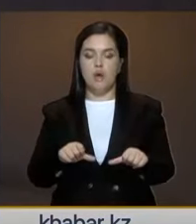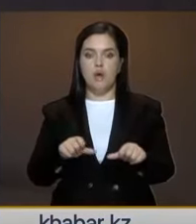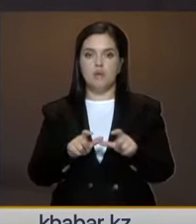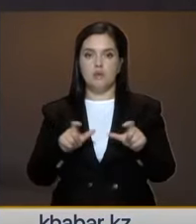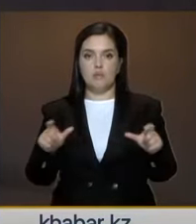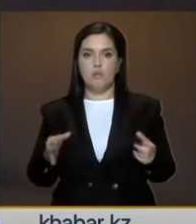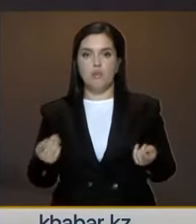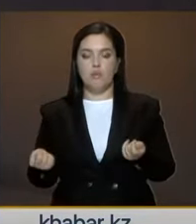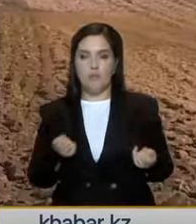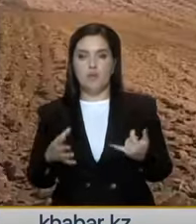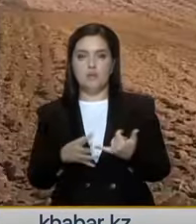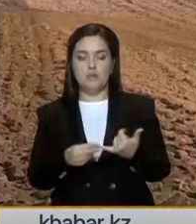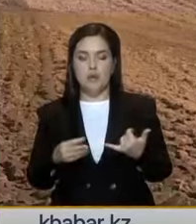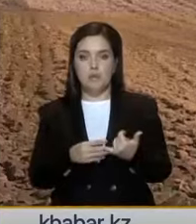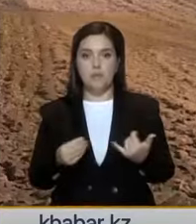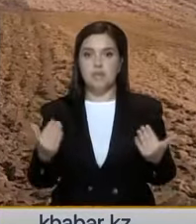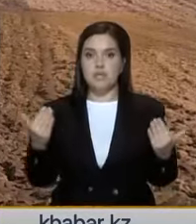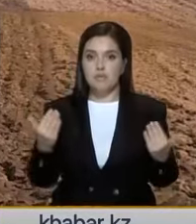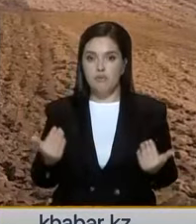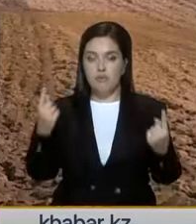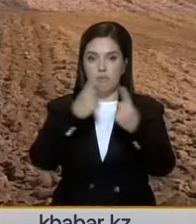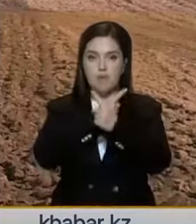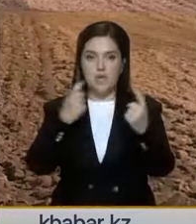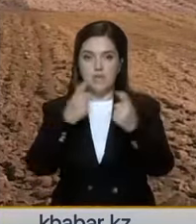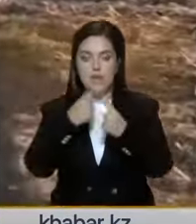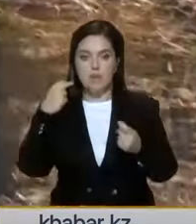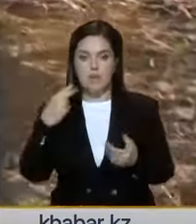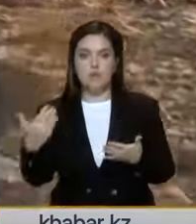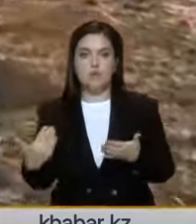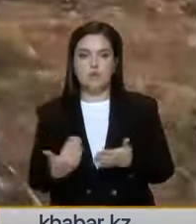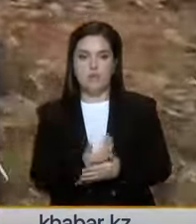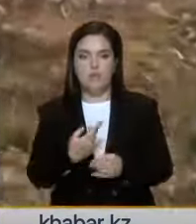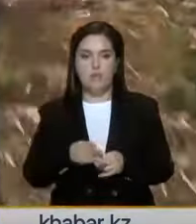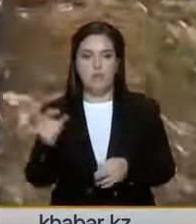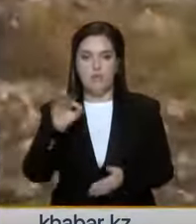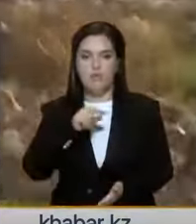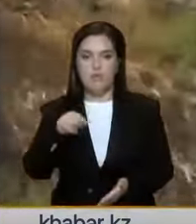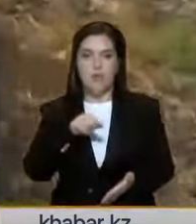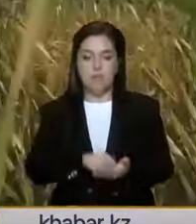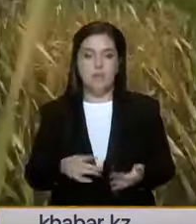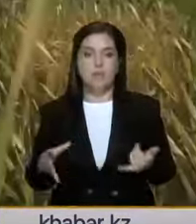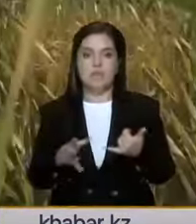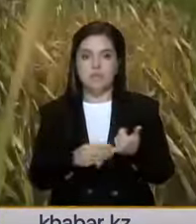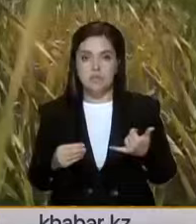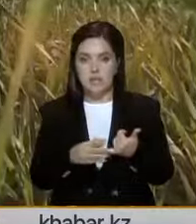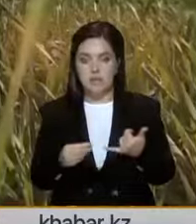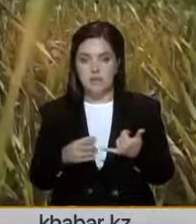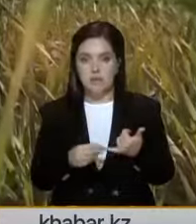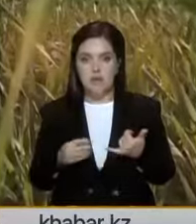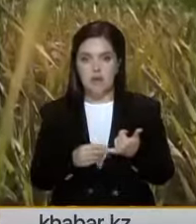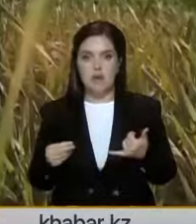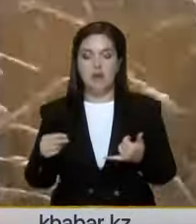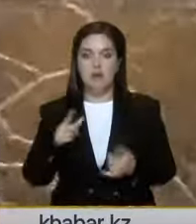по управлению земельными ресурсами. И сегодня в послании президент снова затронул этот вопрос. Земля, как отметил Касым-Жомарт